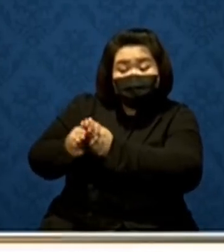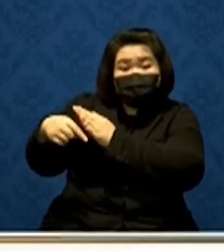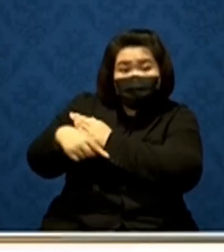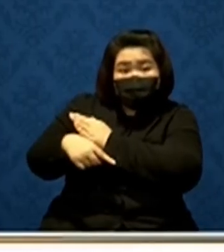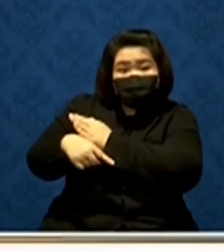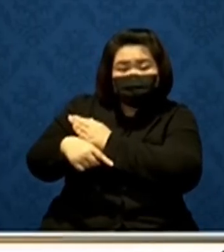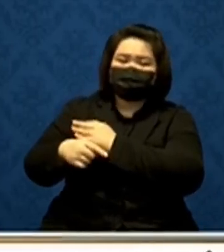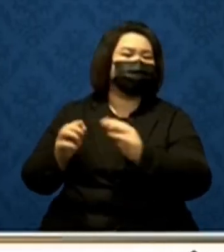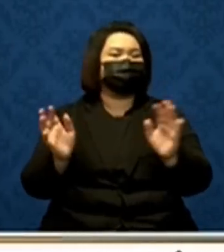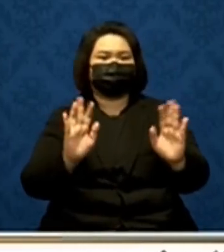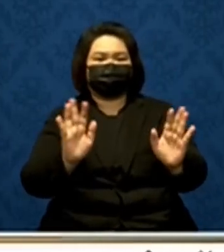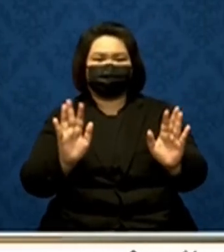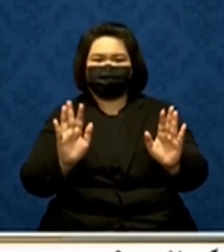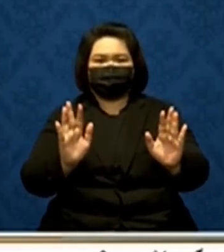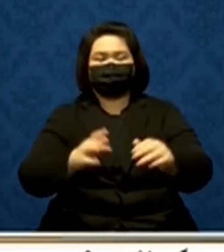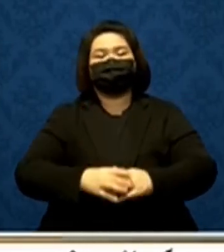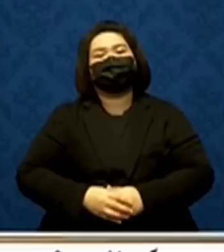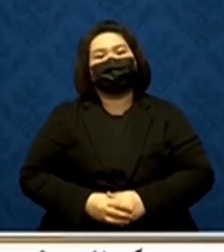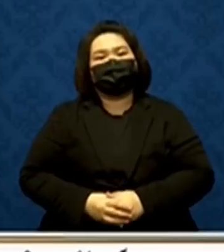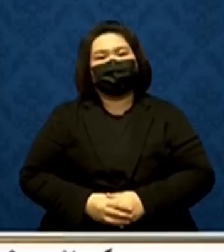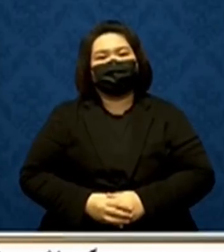ไม่ล่ะครับ